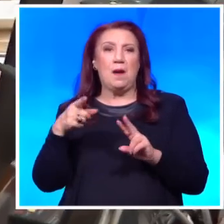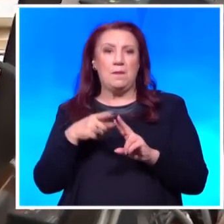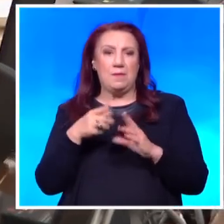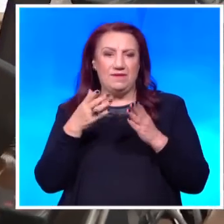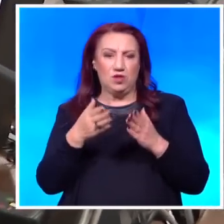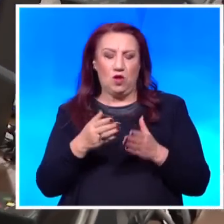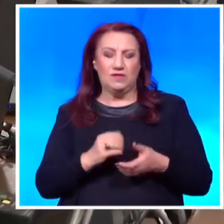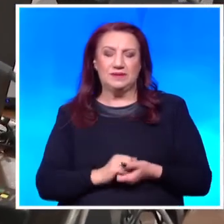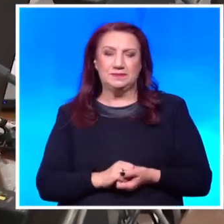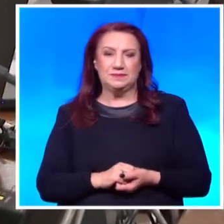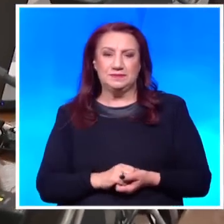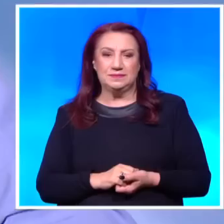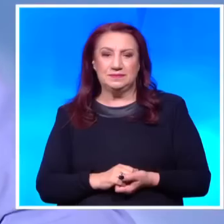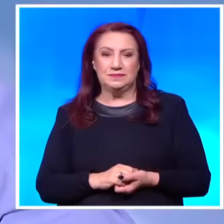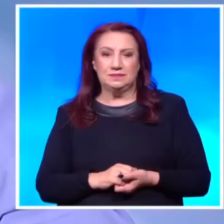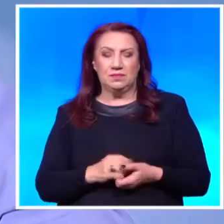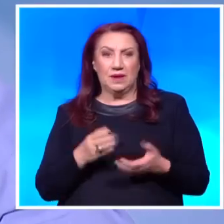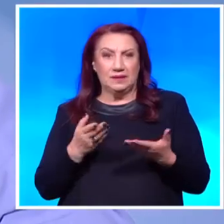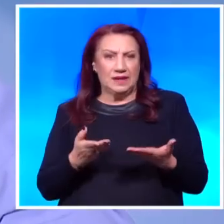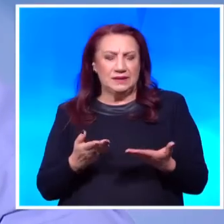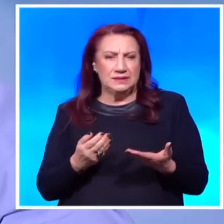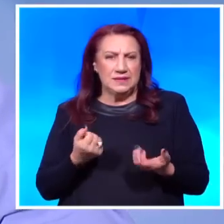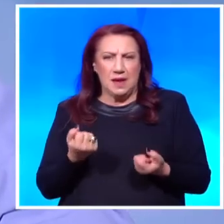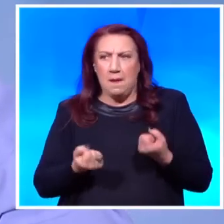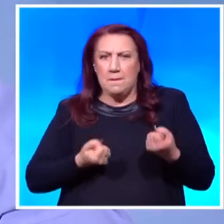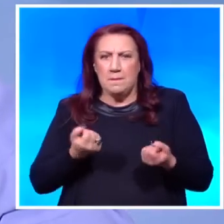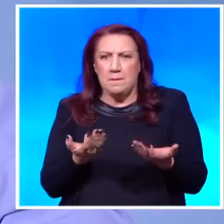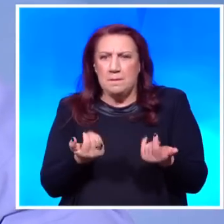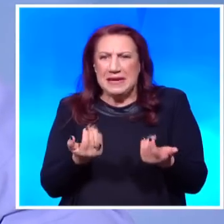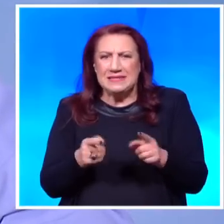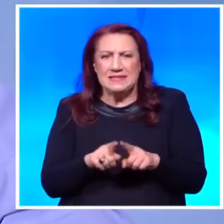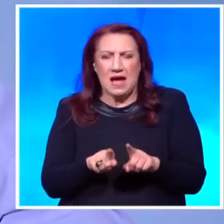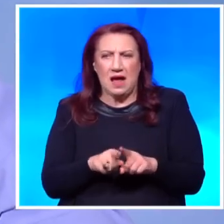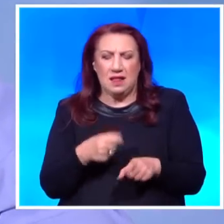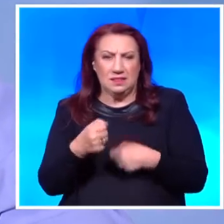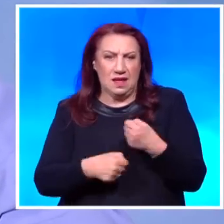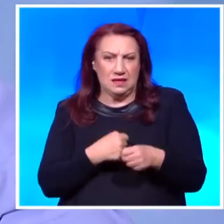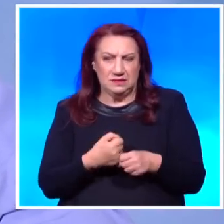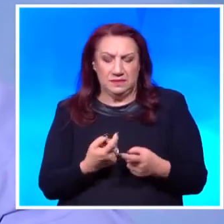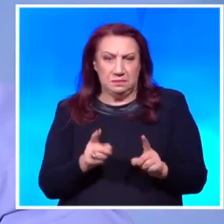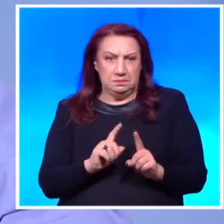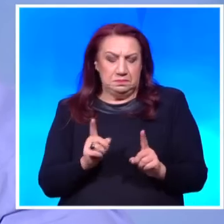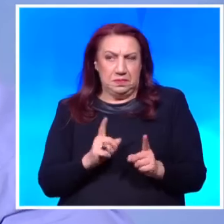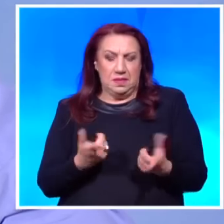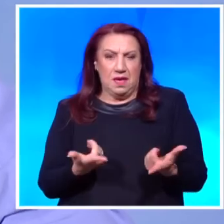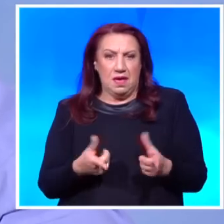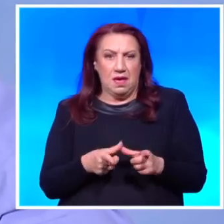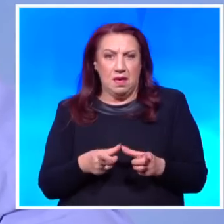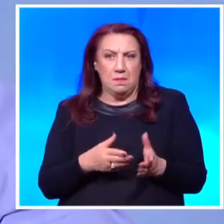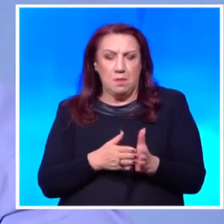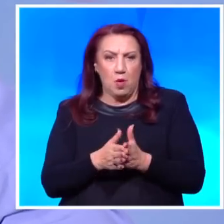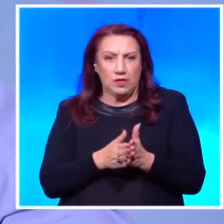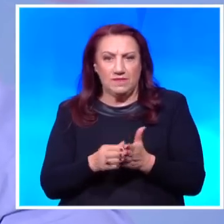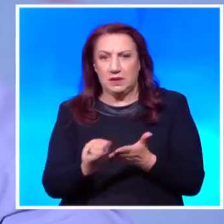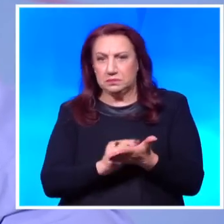правителства на президента Радев. Тези светкавични действия са необясними, немотивирани и всъщност водят до съмнения в